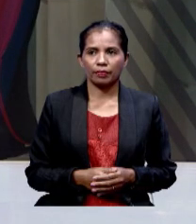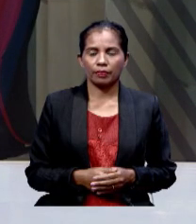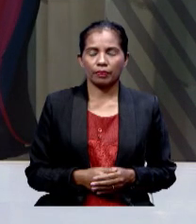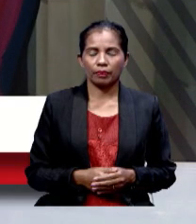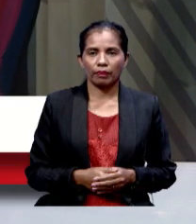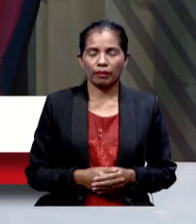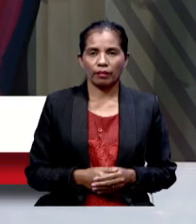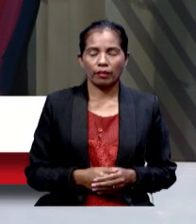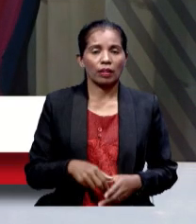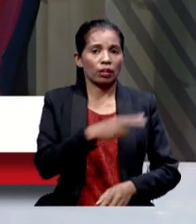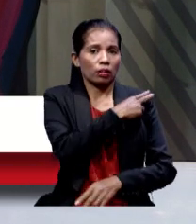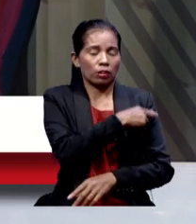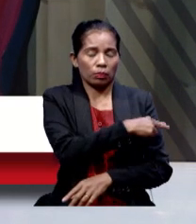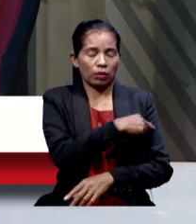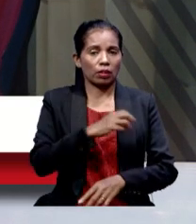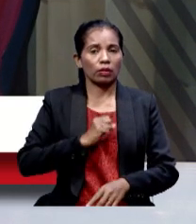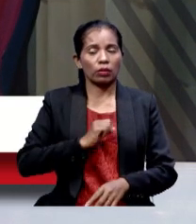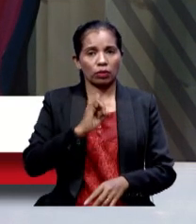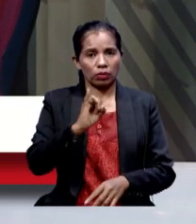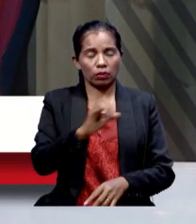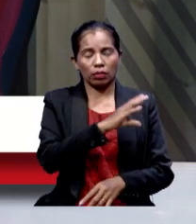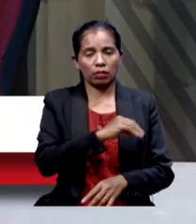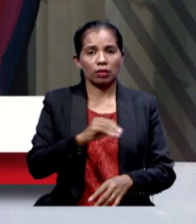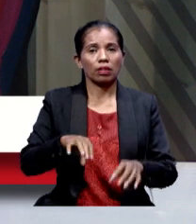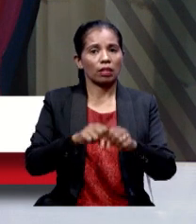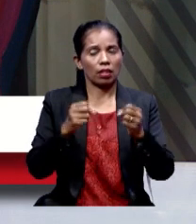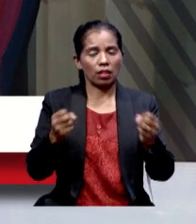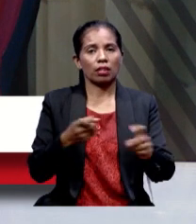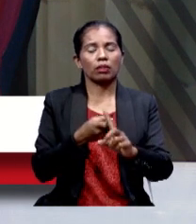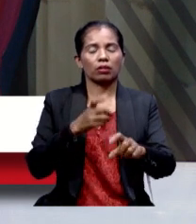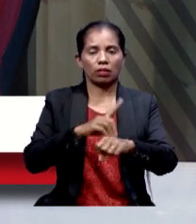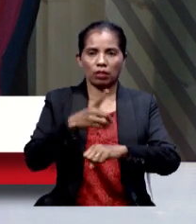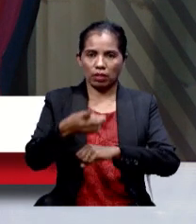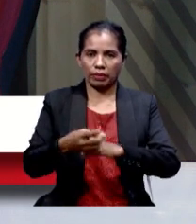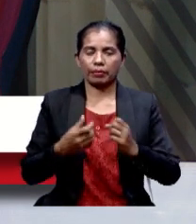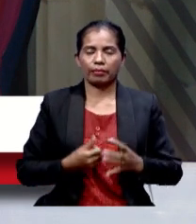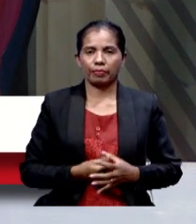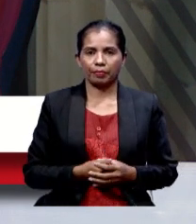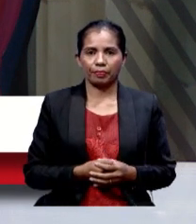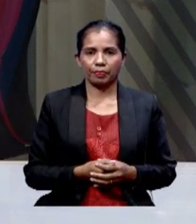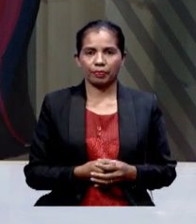Sentro Saudi Kovalima no posto Saudi Beko, hetan estragos husi inundação.